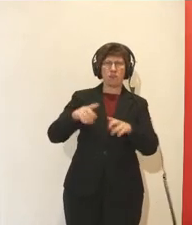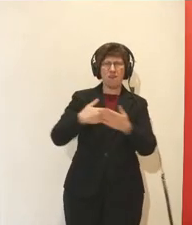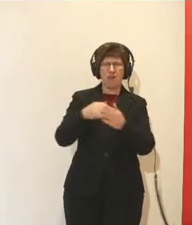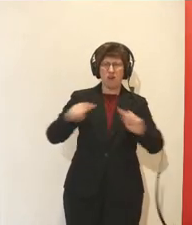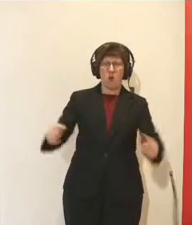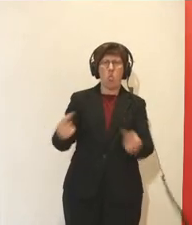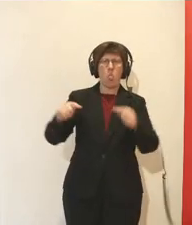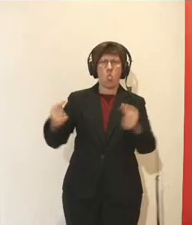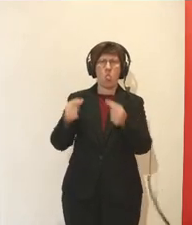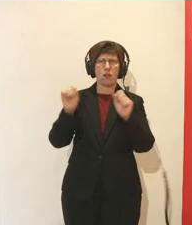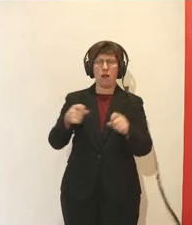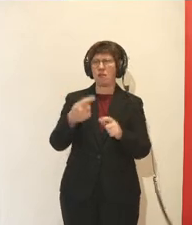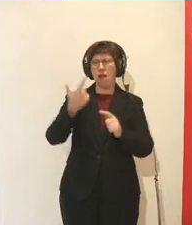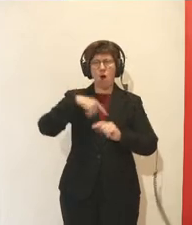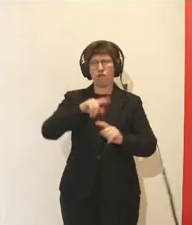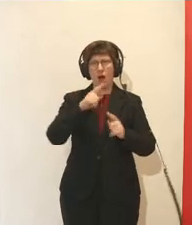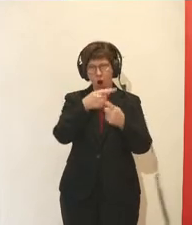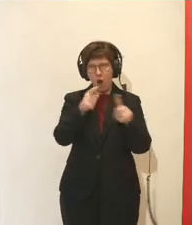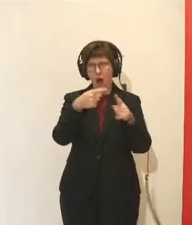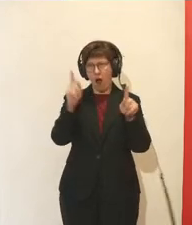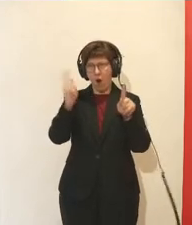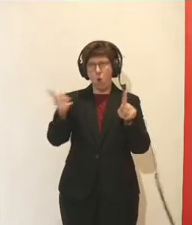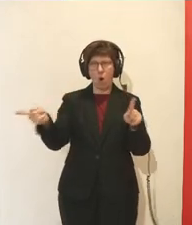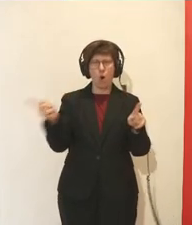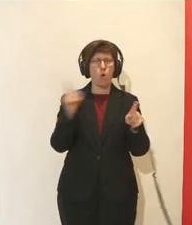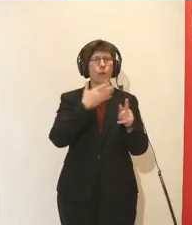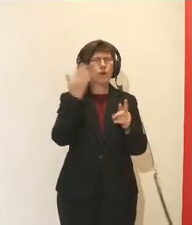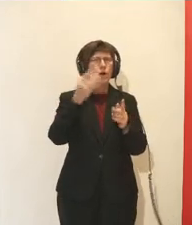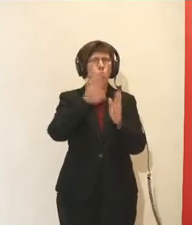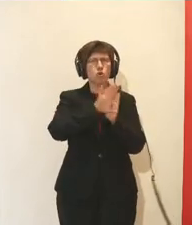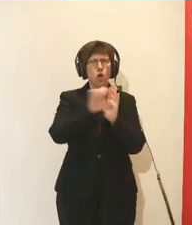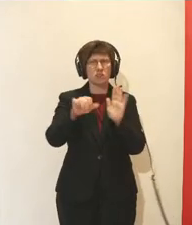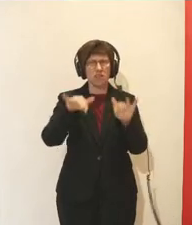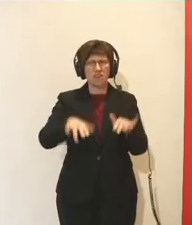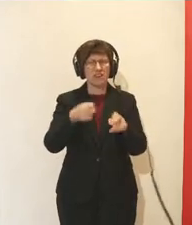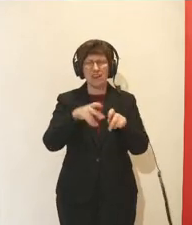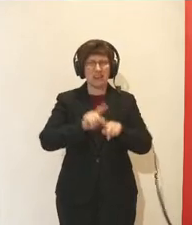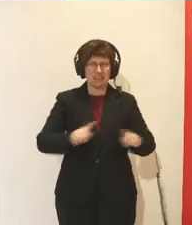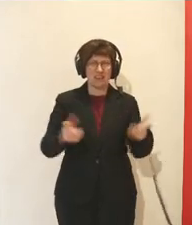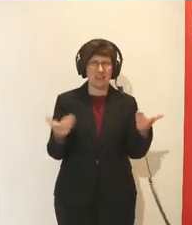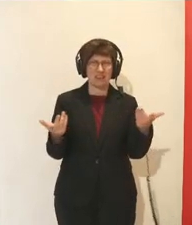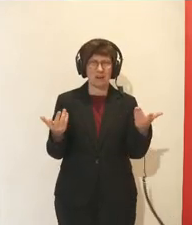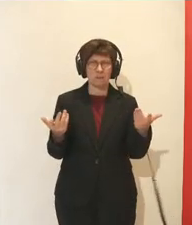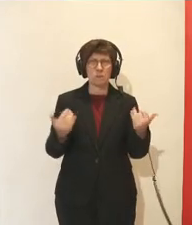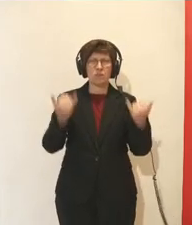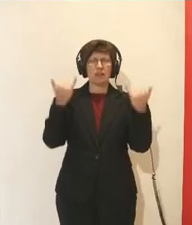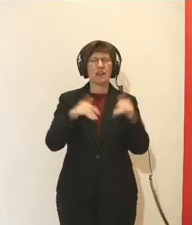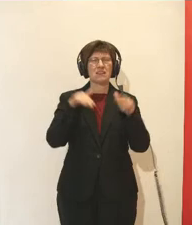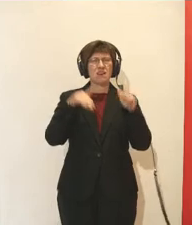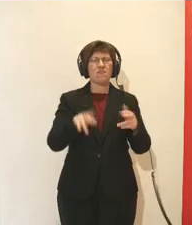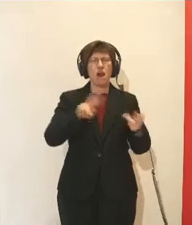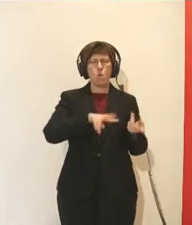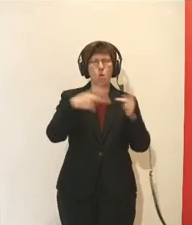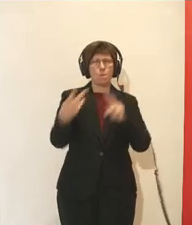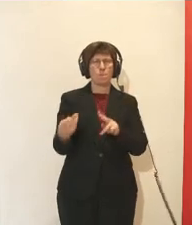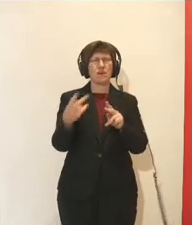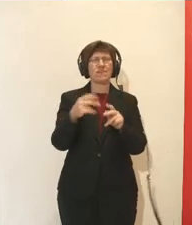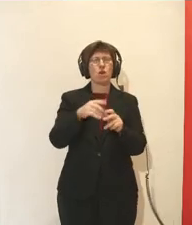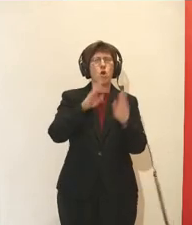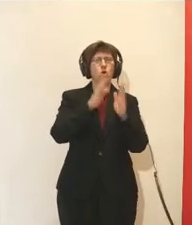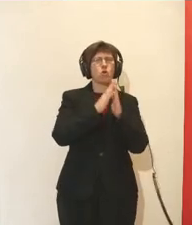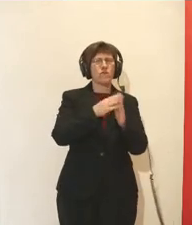herzen nicht nur gegen mich ohne dass es konsequenzen hat für das geht jetzt wurde der fall noch umgezogen von cottbus nach